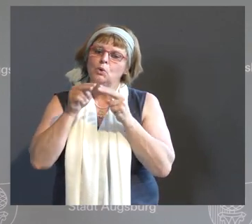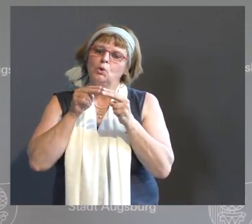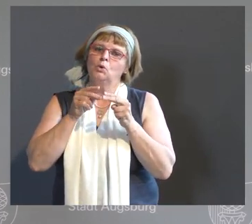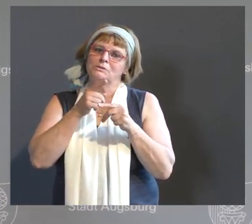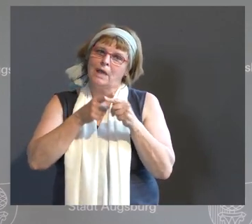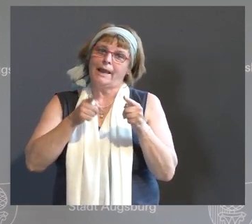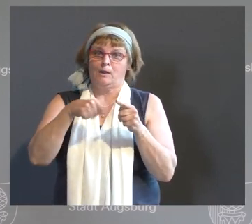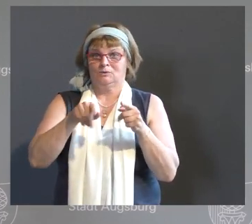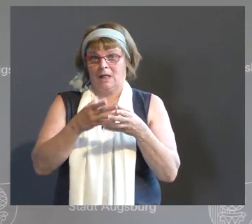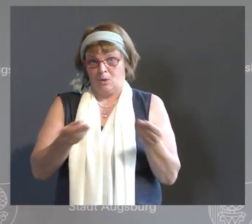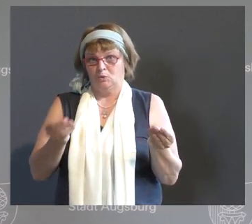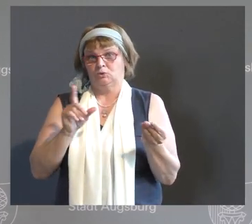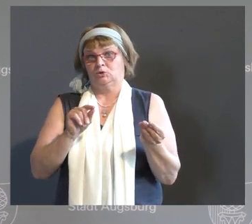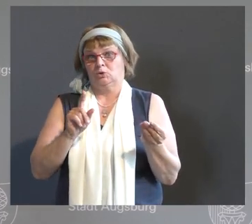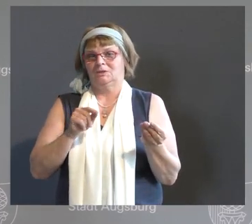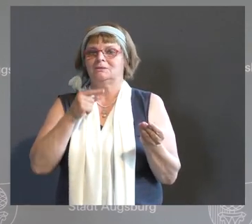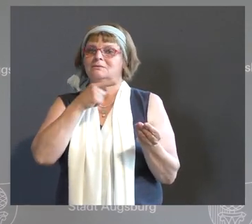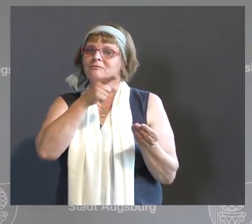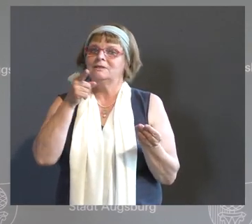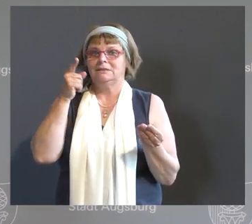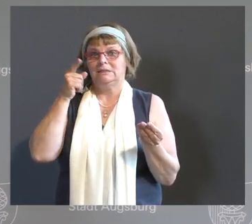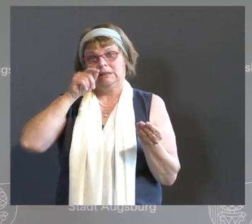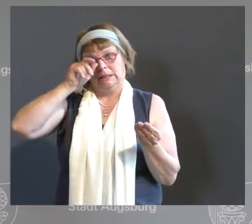ich ausdrücklich hier sagen.